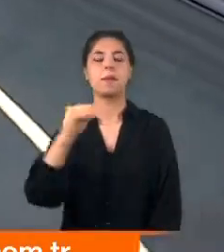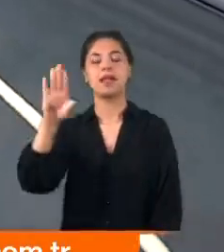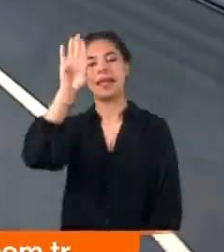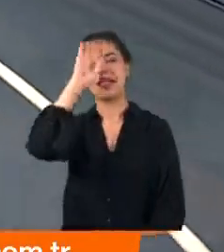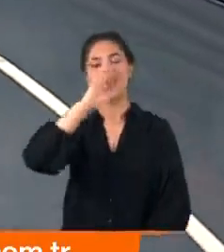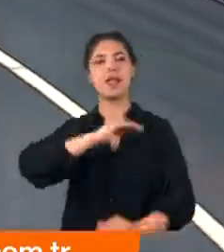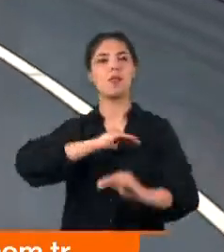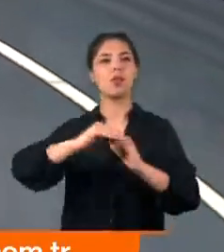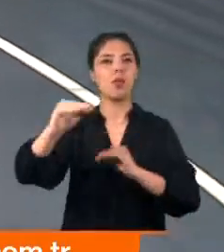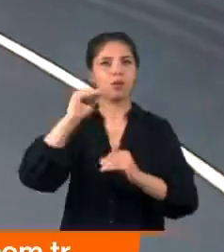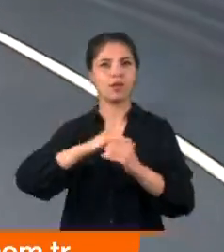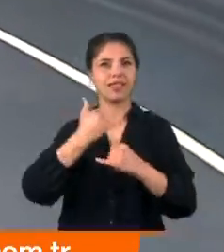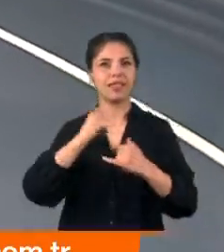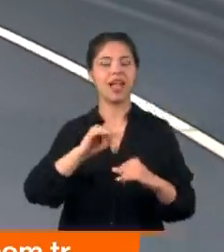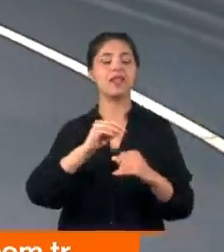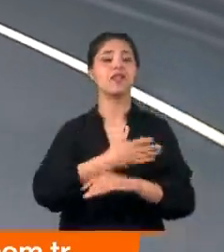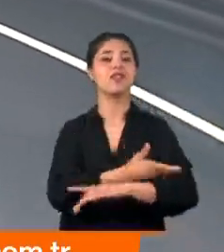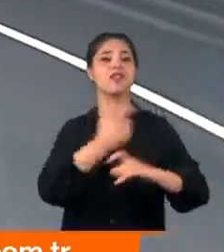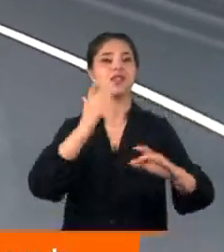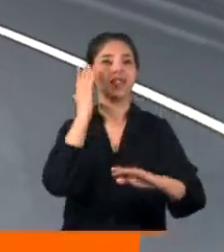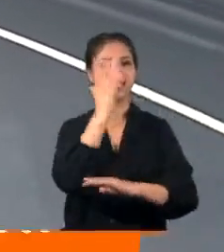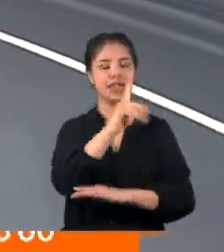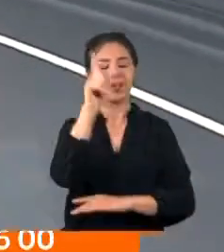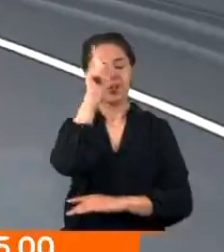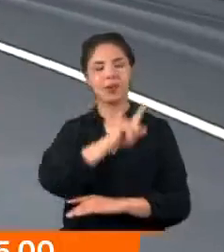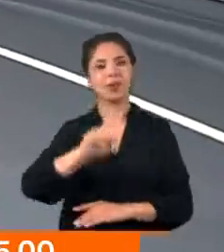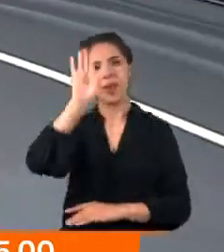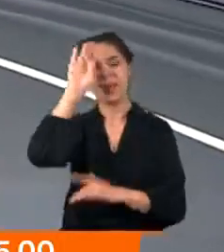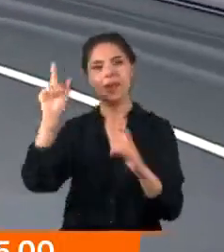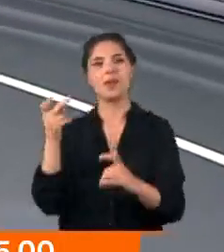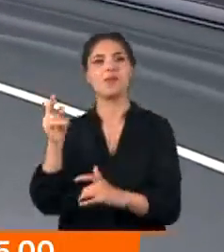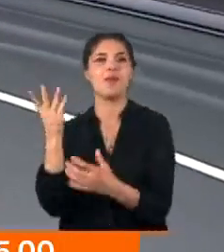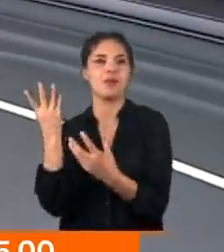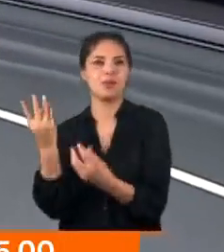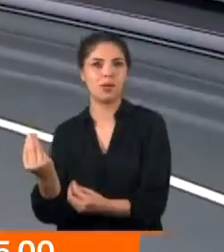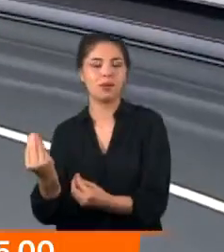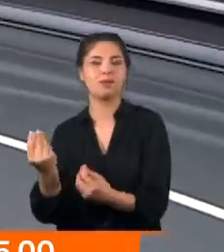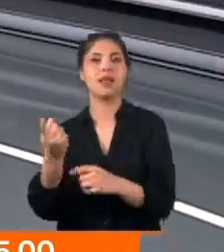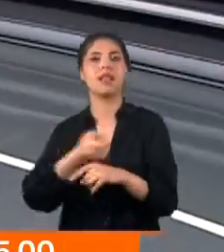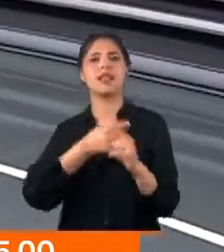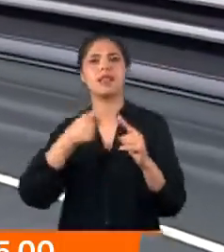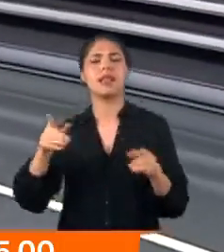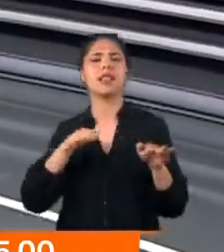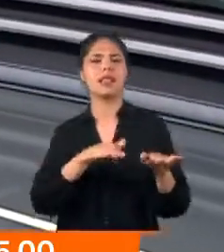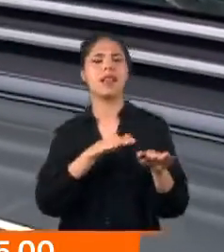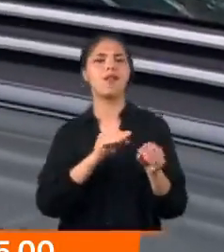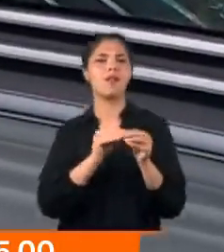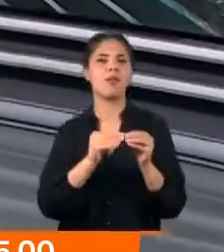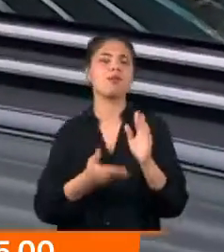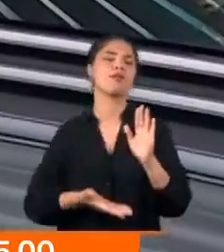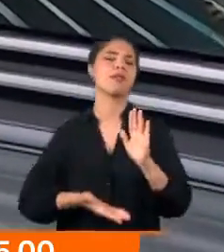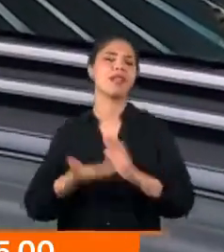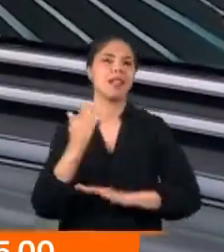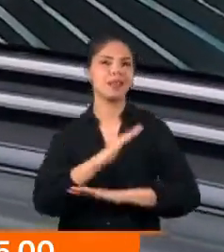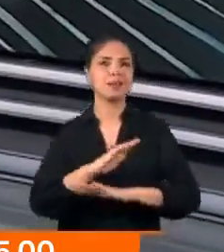Milyonlarca İstanbullu tatil için şehir dışına çıkınca mega kent adeta boşaldı. Saatlerce süren trafik çilesi yerini bomboş